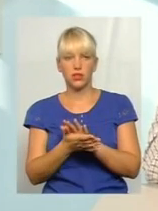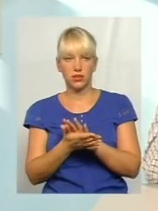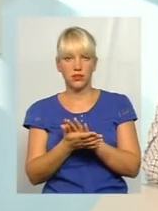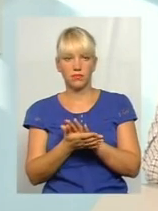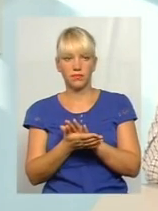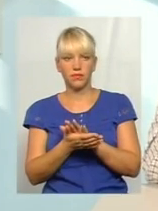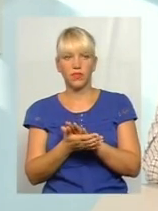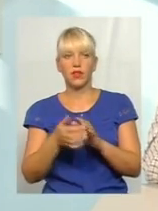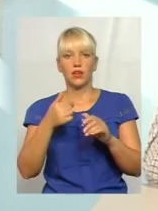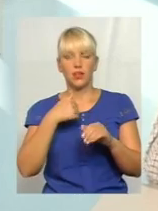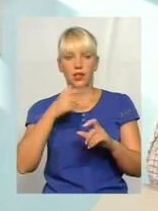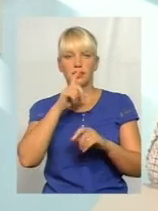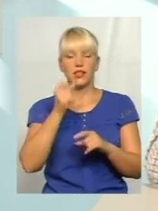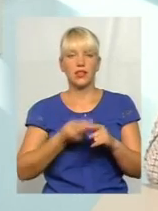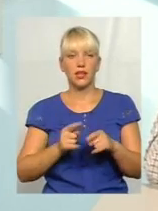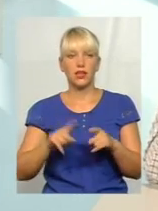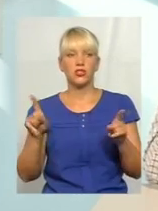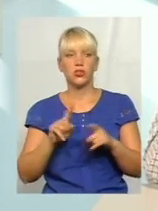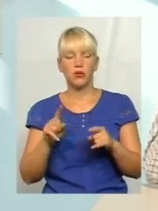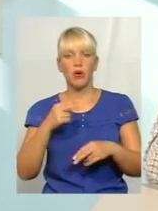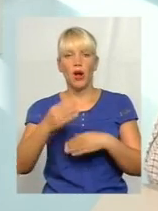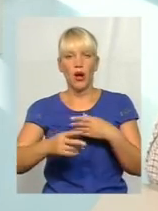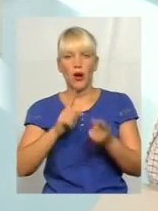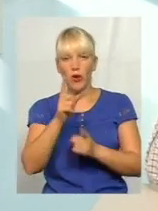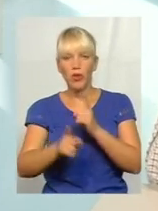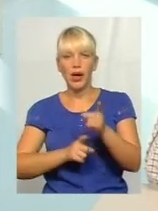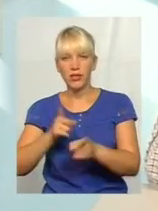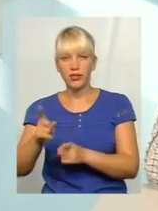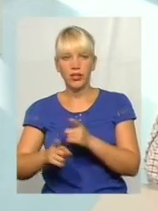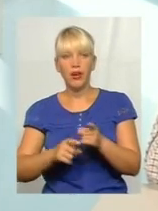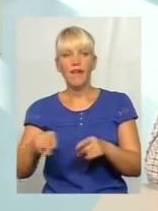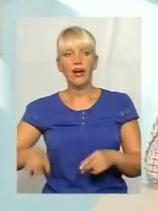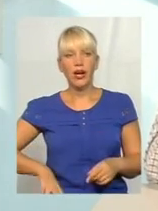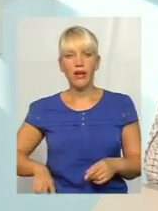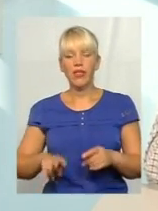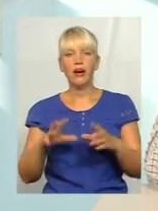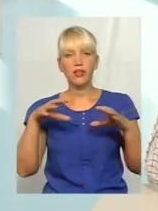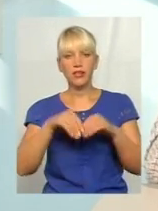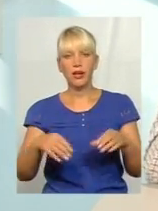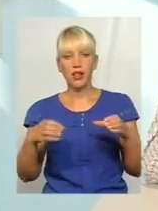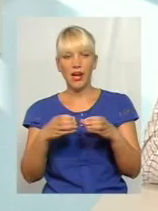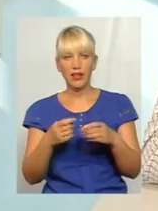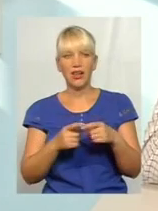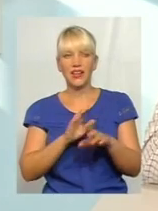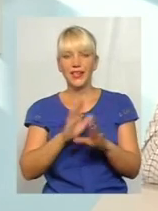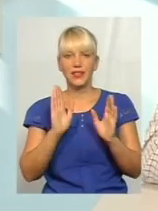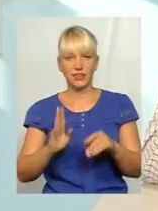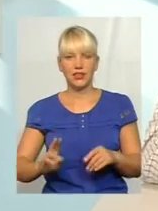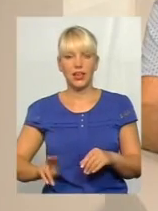принципі я за те щоб ротації в керівних складах не тільки в